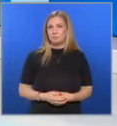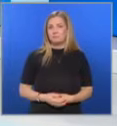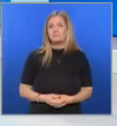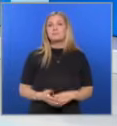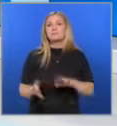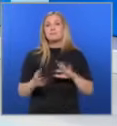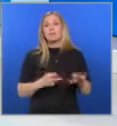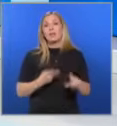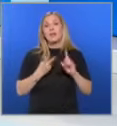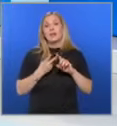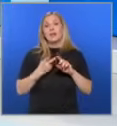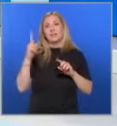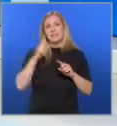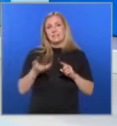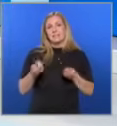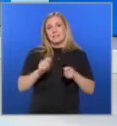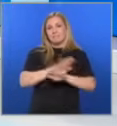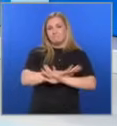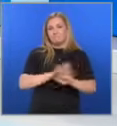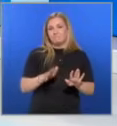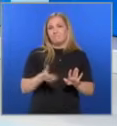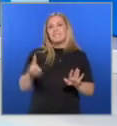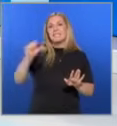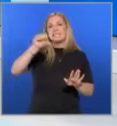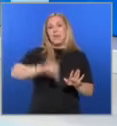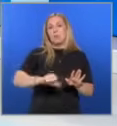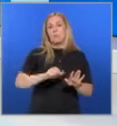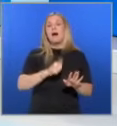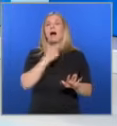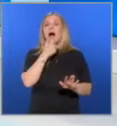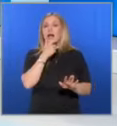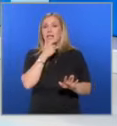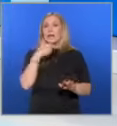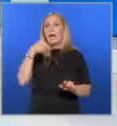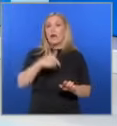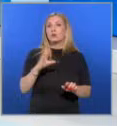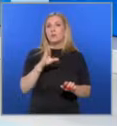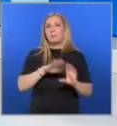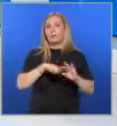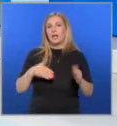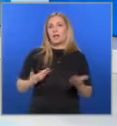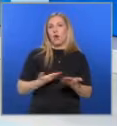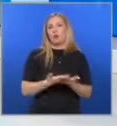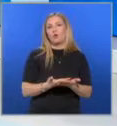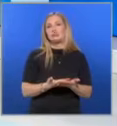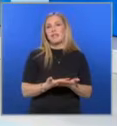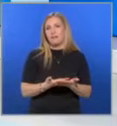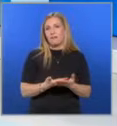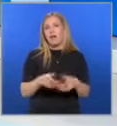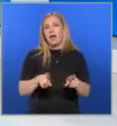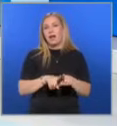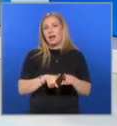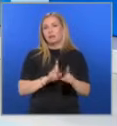Два дни след загубата на Англия в финала на Европейското първенство по футбол, Гарет Саутгейт подаде оставка като селекционер на трите